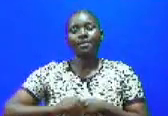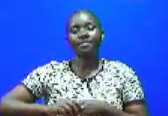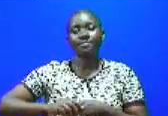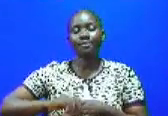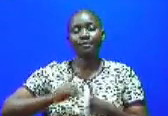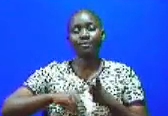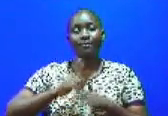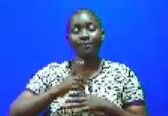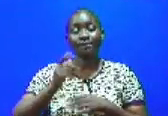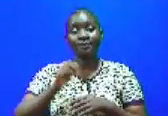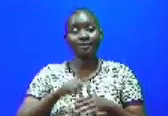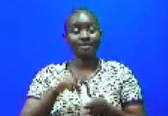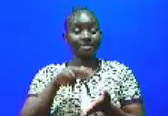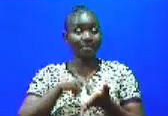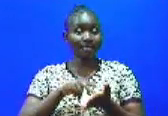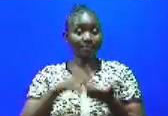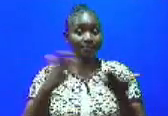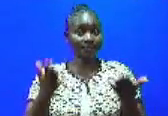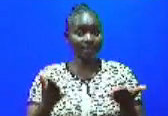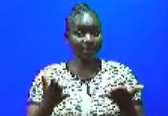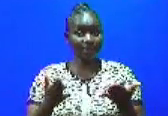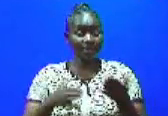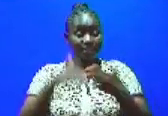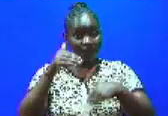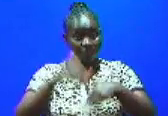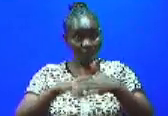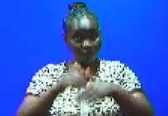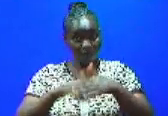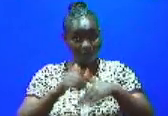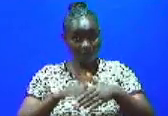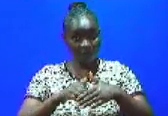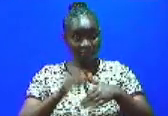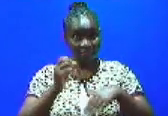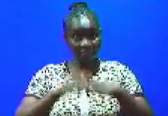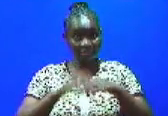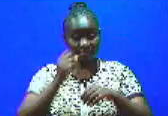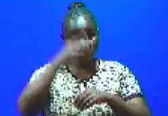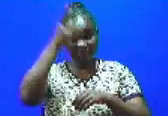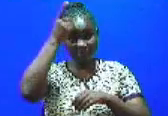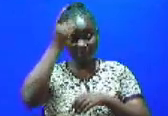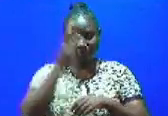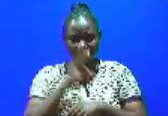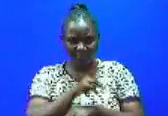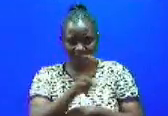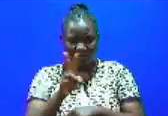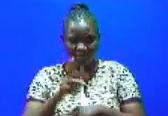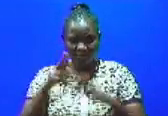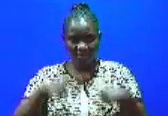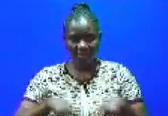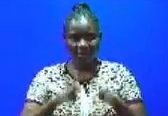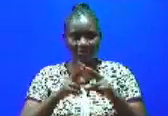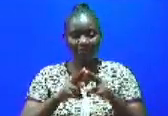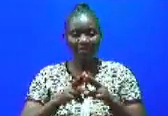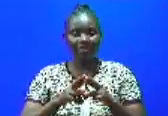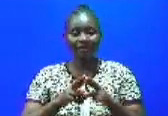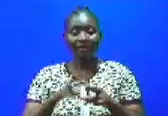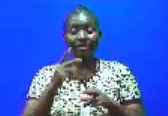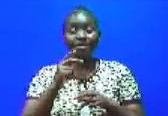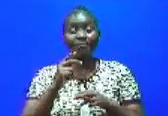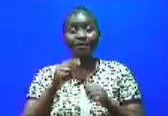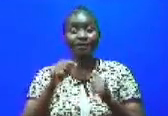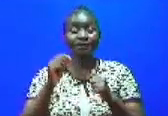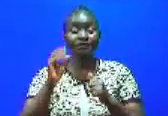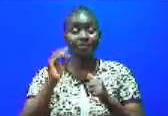otenenere tama gendero ye county. Fuatiria oche mpaka noene kenyoreke higa. Oli gerili yange pare ikuwa ruete 2.753 million indo